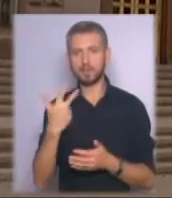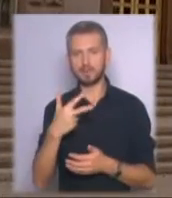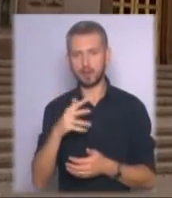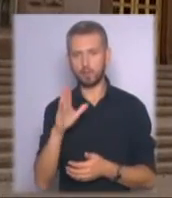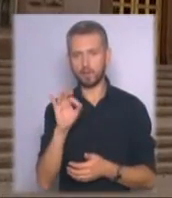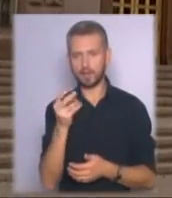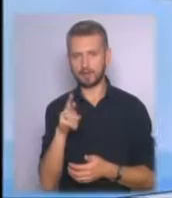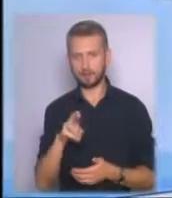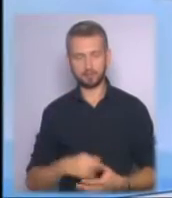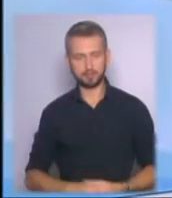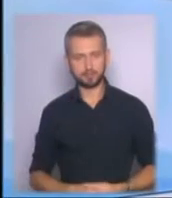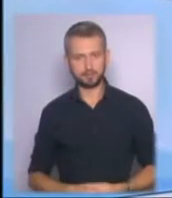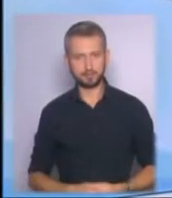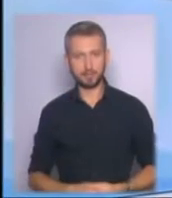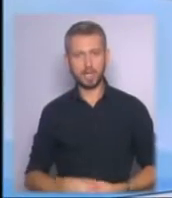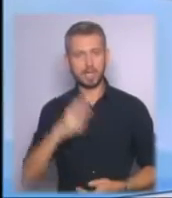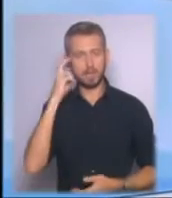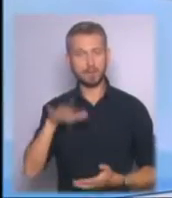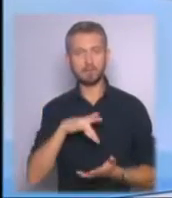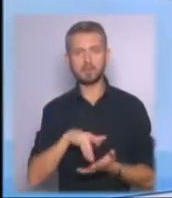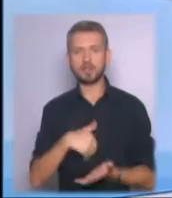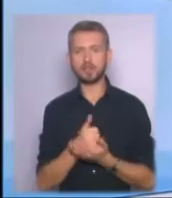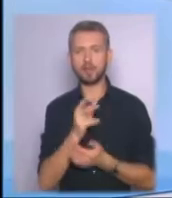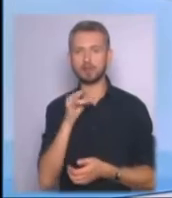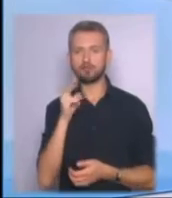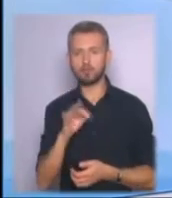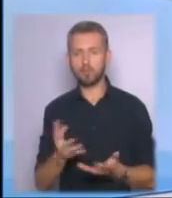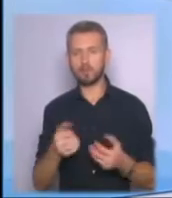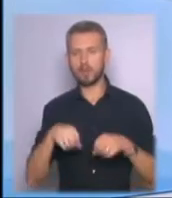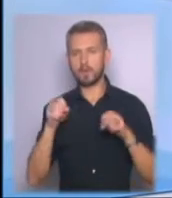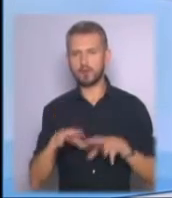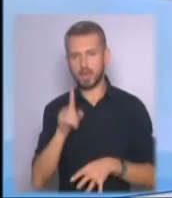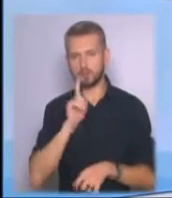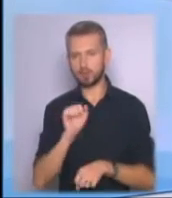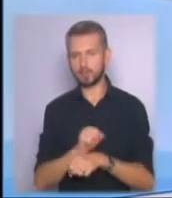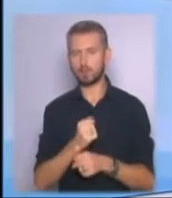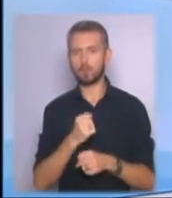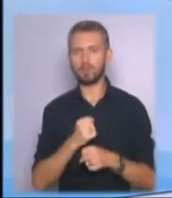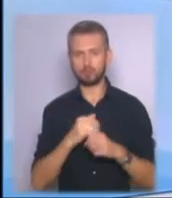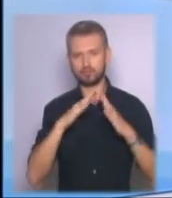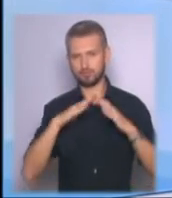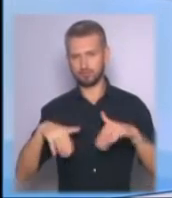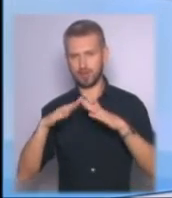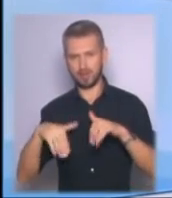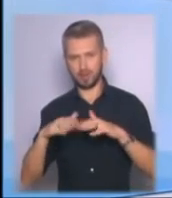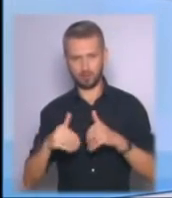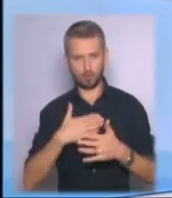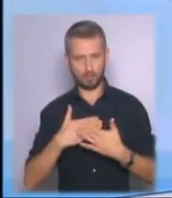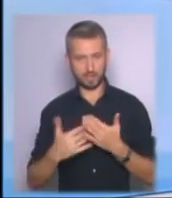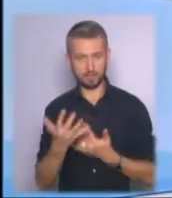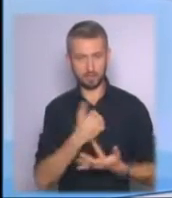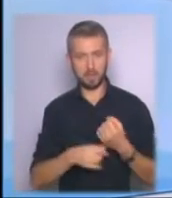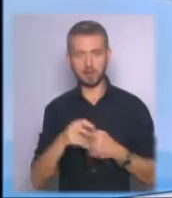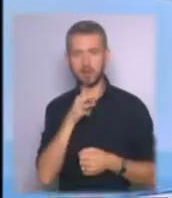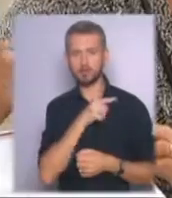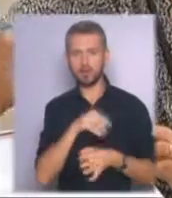Київ. Київський міський голова Віталій Кличко прийняв рішення призупинити роботу пересувних громадських приймалень на час проведення у